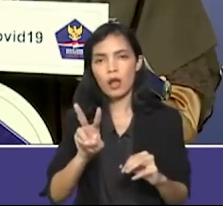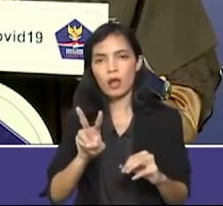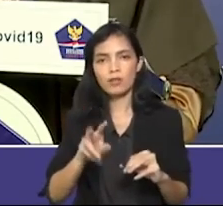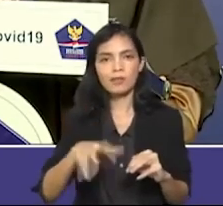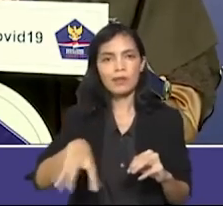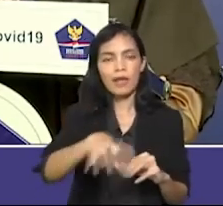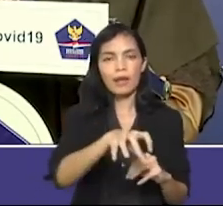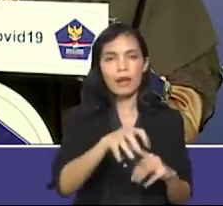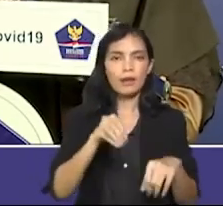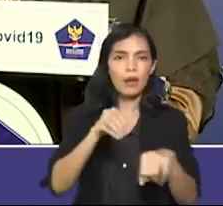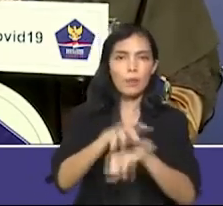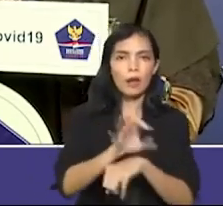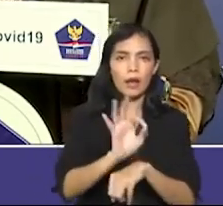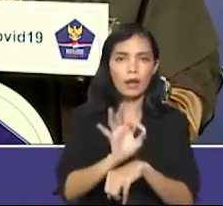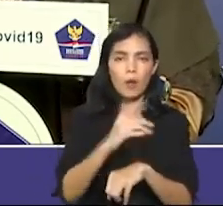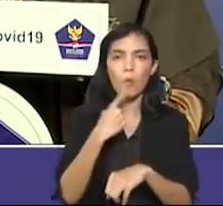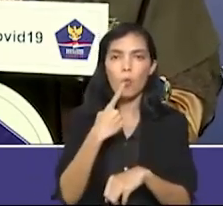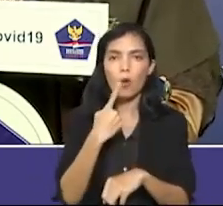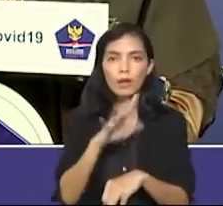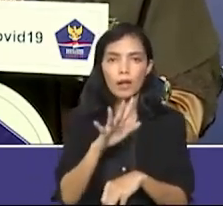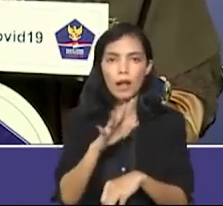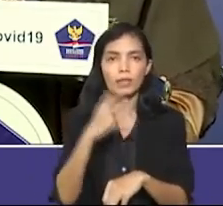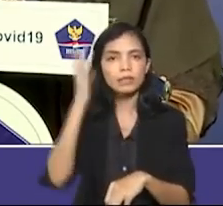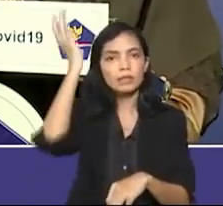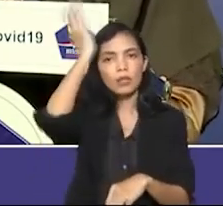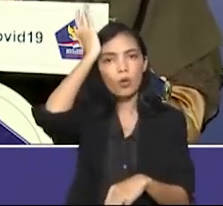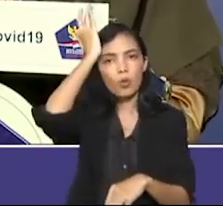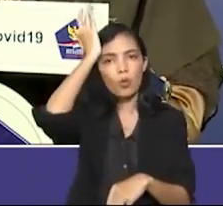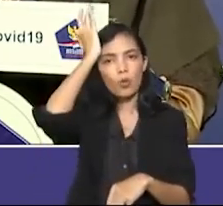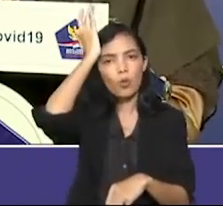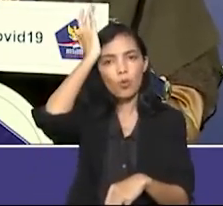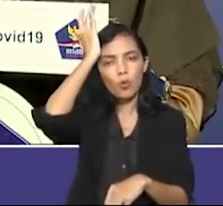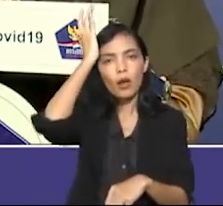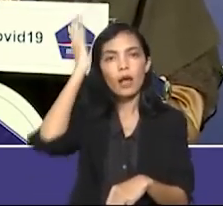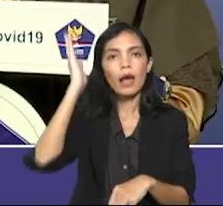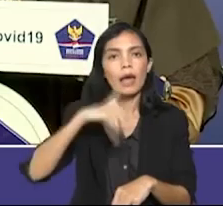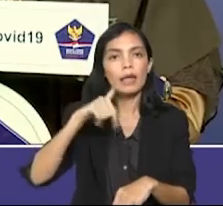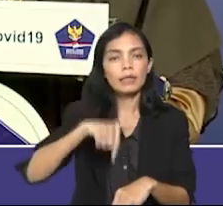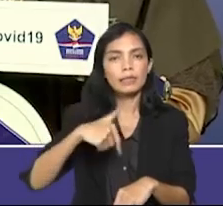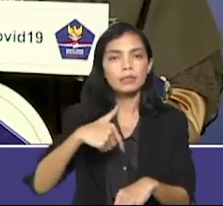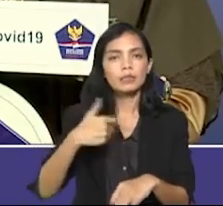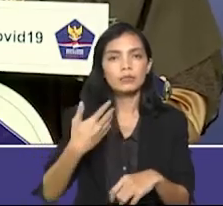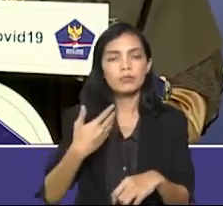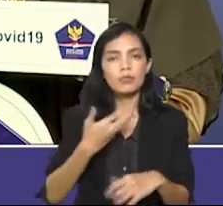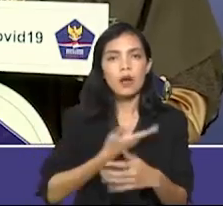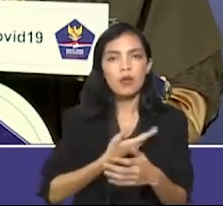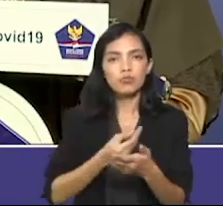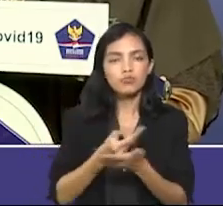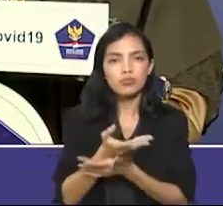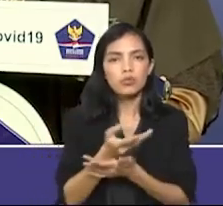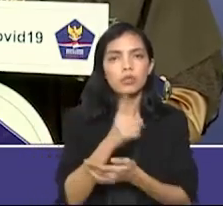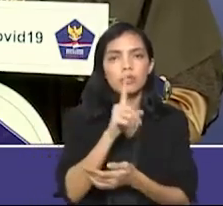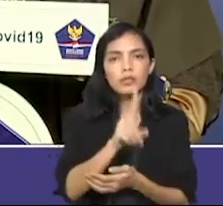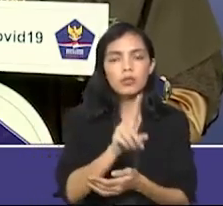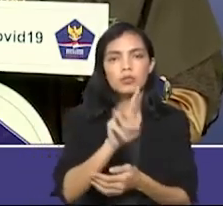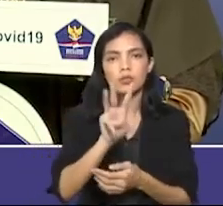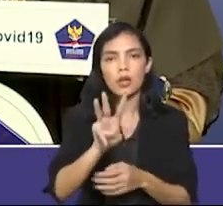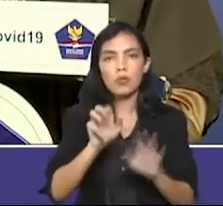tidak terdampak yang diwakili oleh zona berwarna hijau dan pada hari ini kami akan mengumumkannya